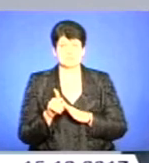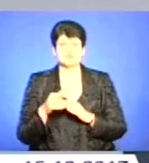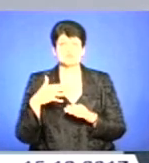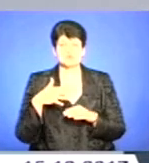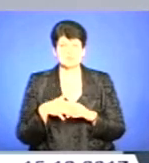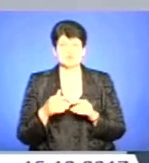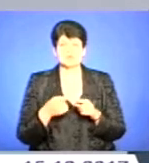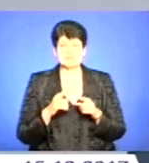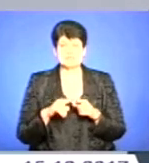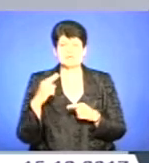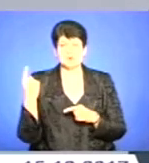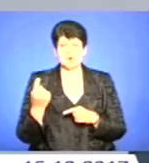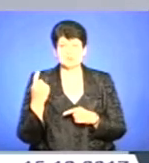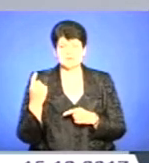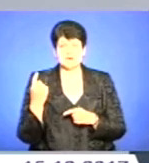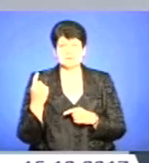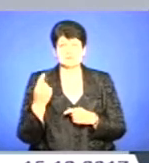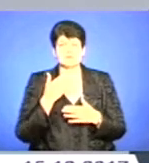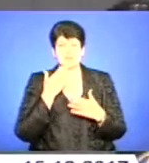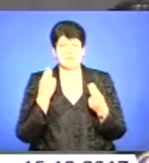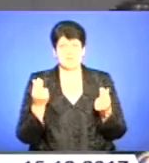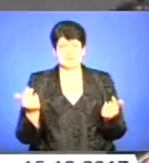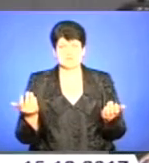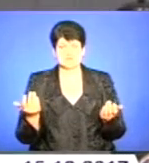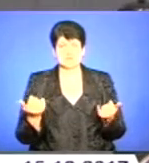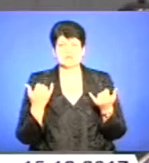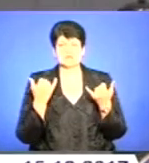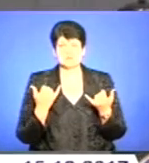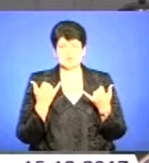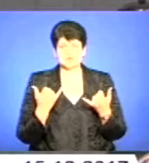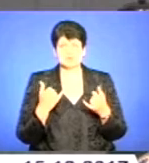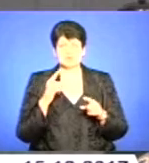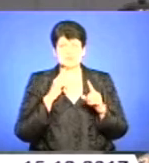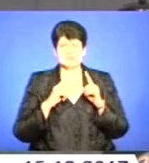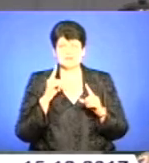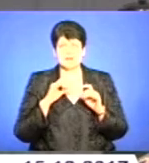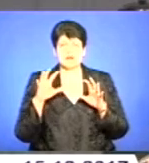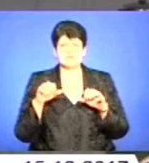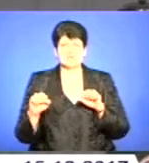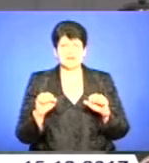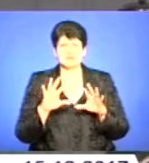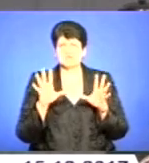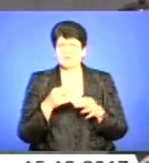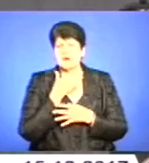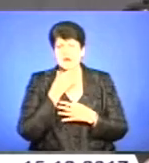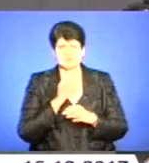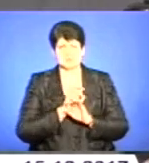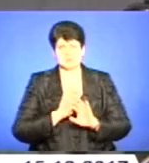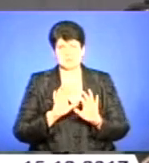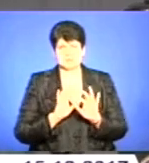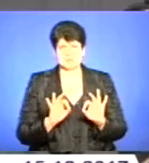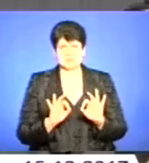таких господарств нема коштів. На сьогоднішньому семінарі влада так все гарно розказує, але якщо